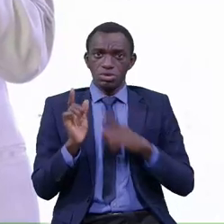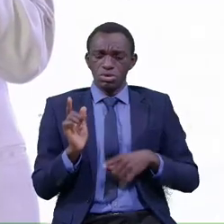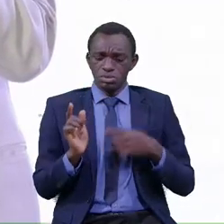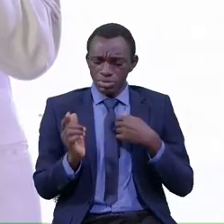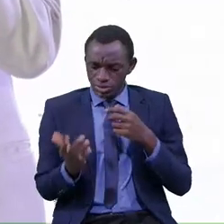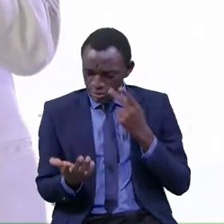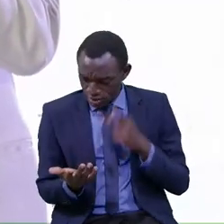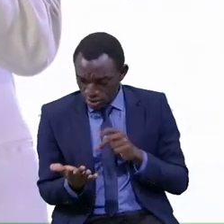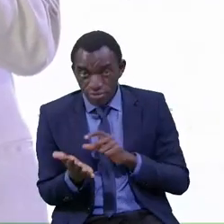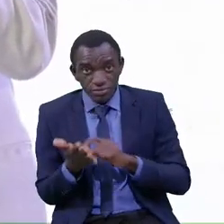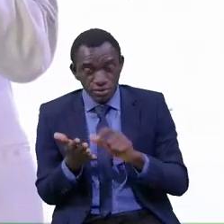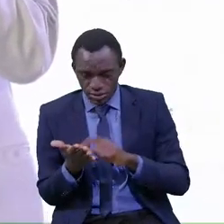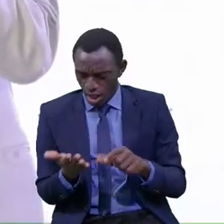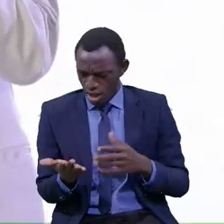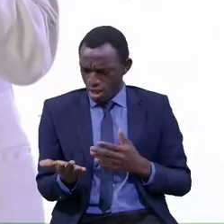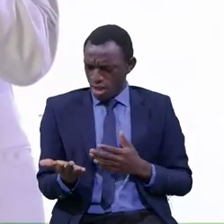J'ai dit, Seigneur,